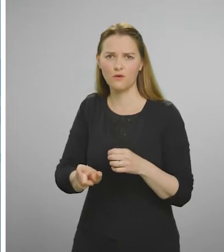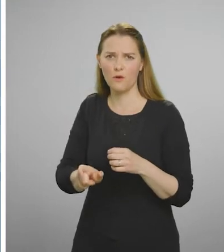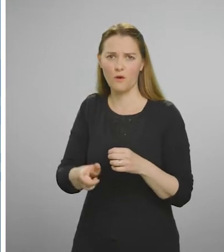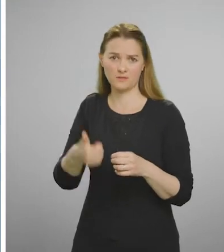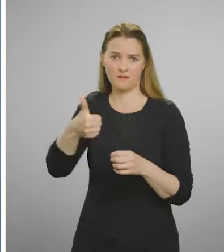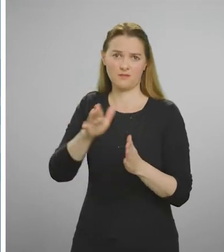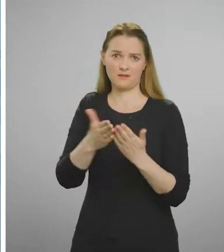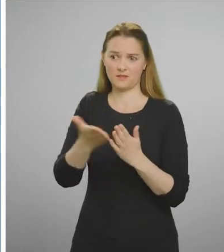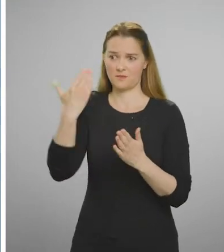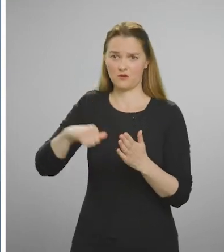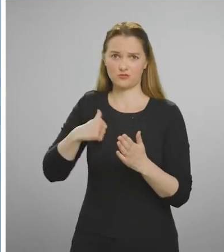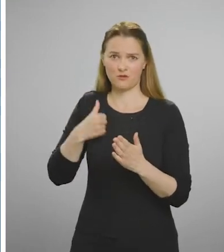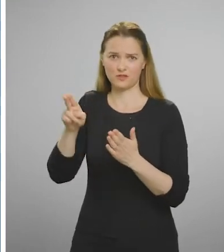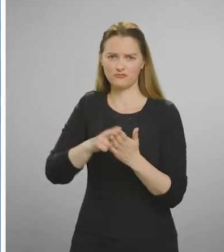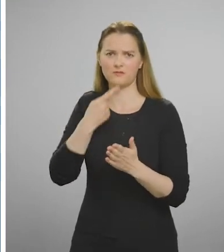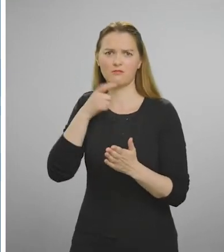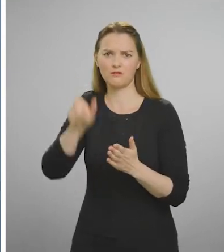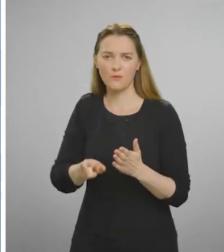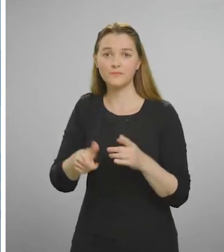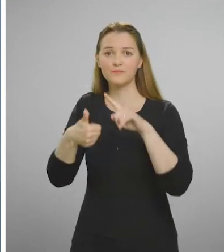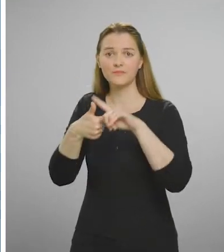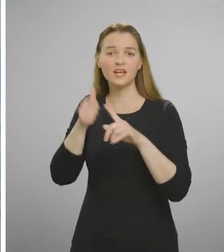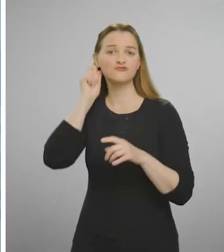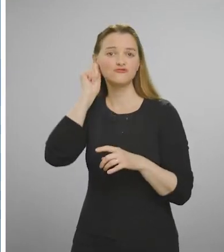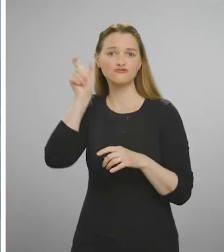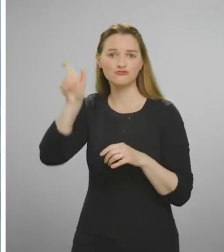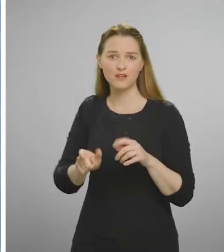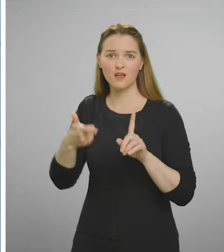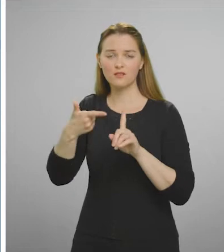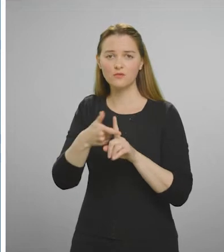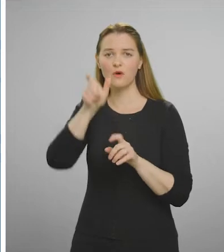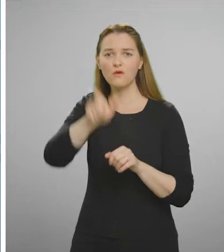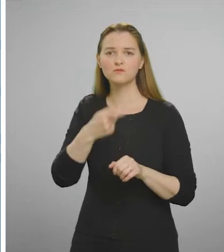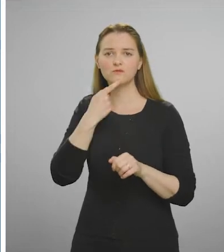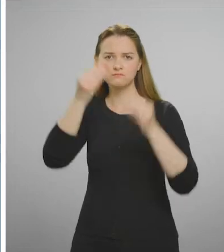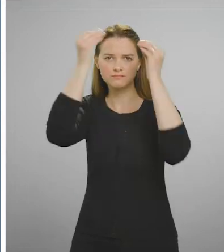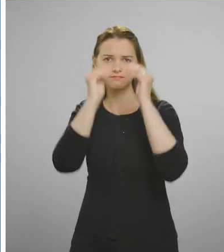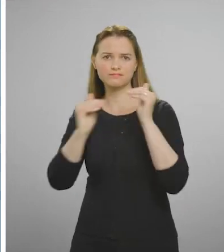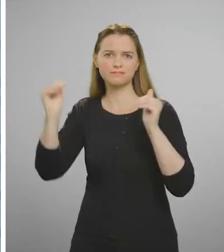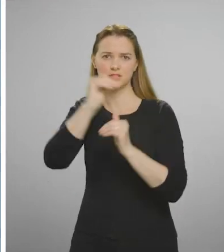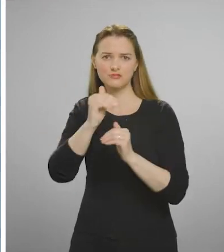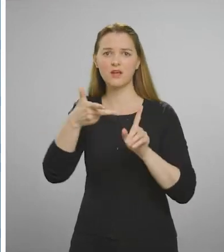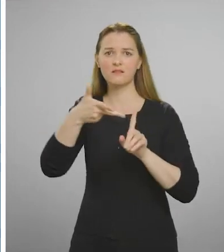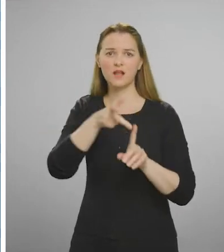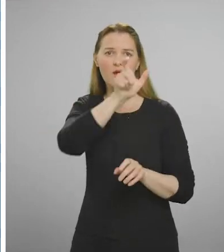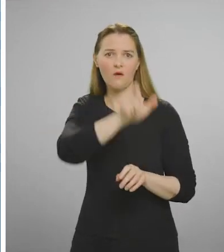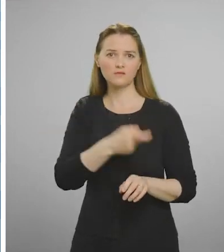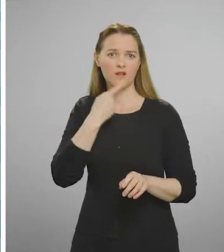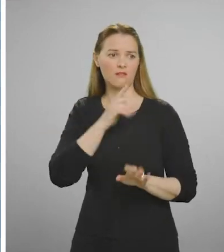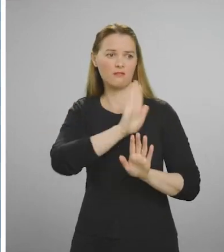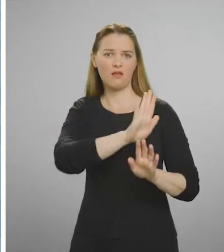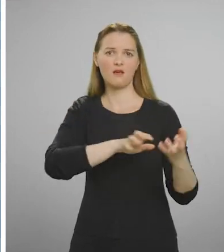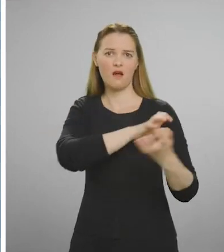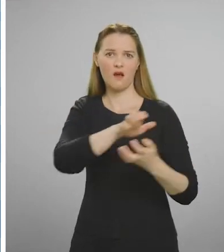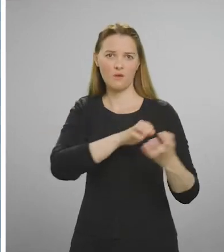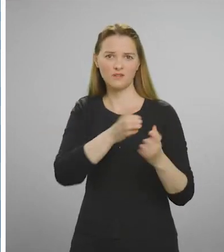barem jednu knjigu tijekom godine dana povećava se ako razgovarate sa ženom, visoko obrazovanom osobom ili osobom koja